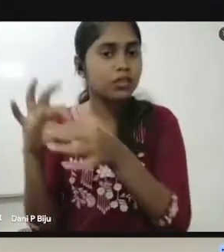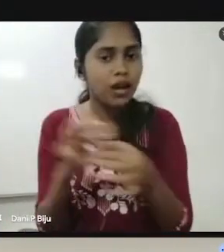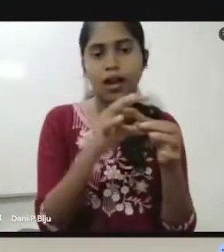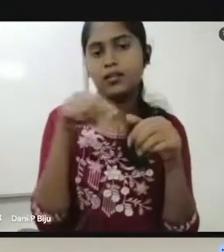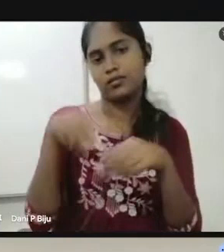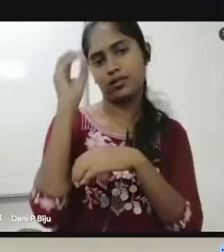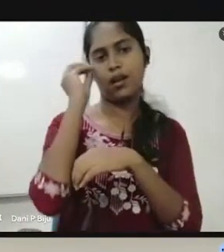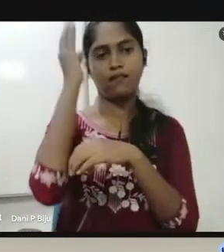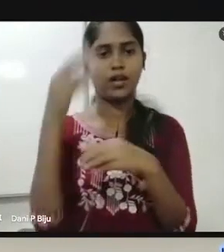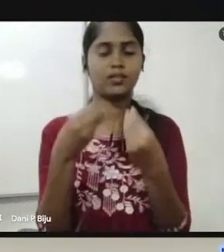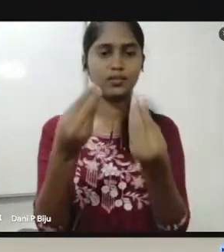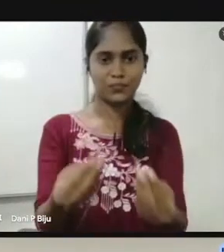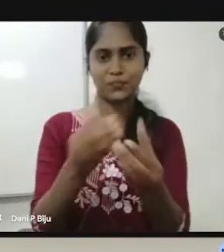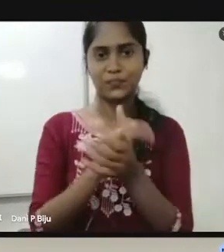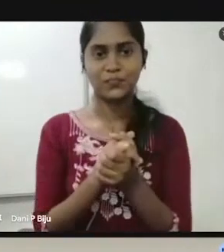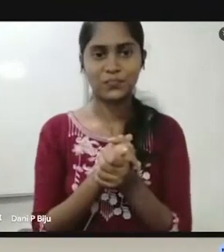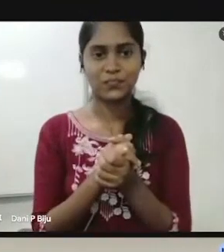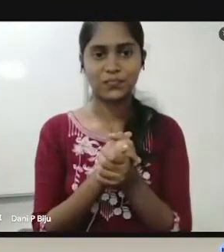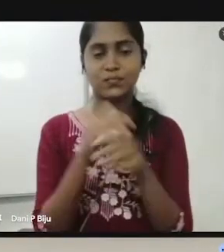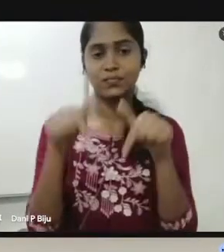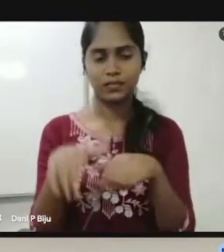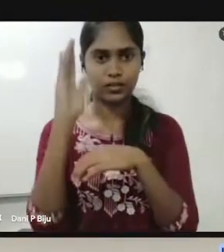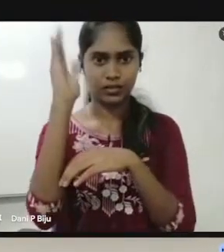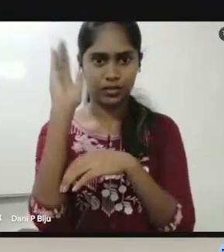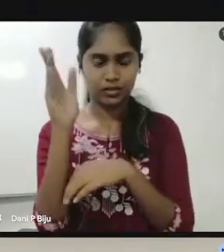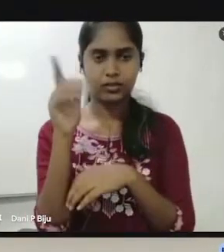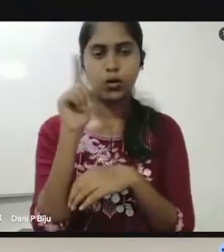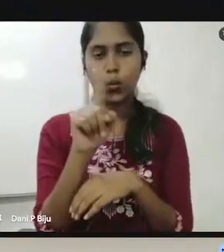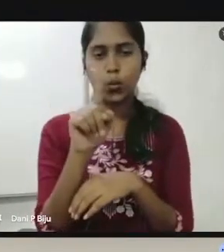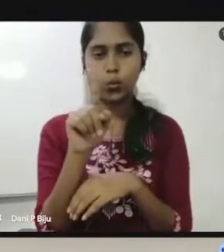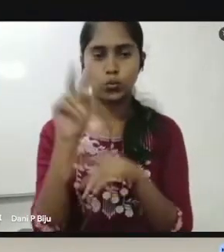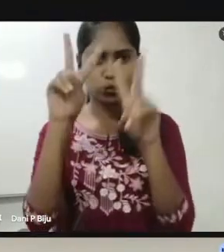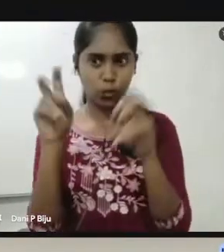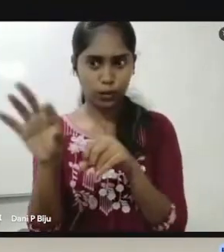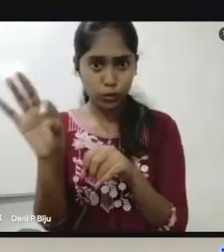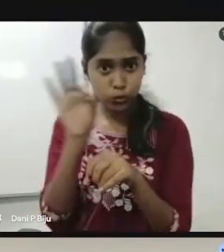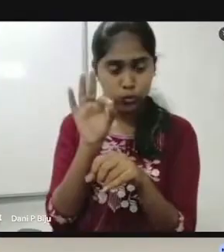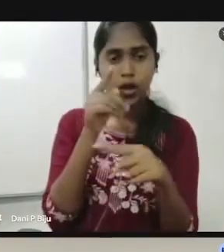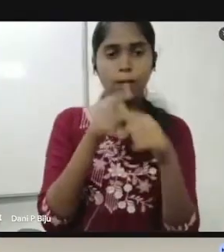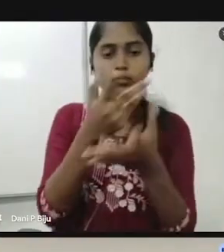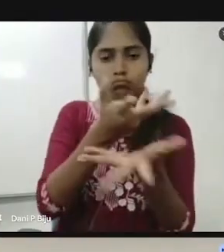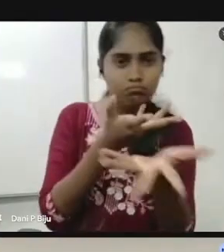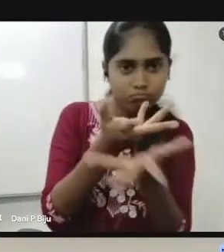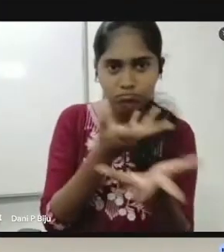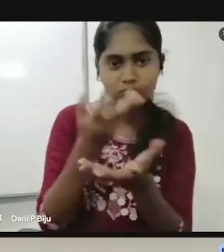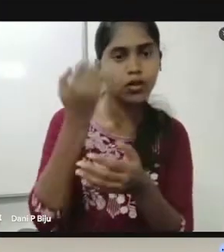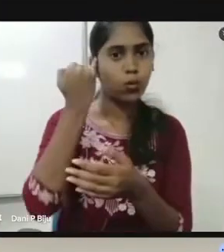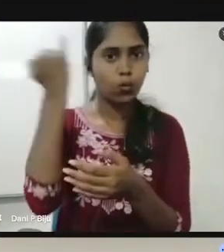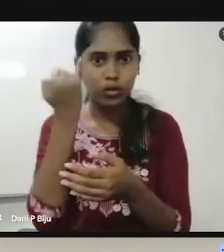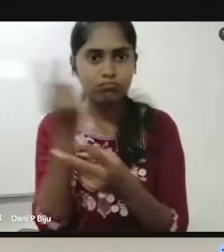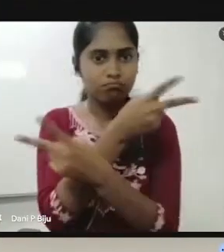നടത്തിവരുന്നത്. മണിക്കൂർ നീണ്ടു നിൽക്കുന്ന സെഷനിൽ തിരഞ്ഞെടുത്ത വിഷയത്തെക്കുറിച്ചുള്ള ക്ലാസും ചോദ്യോത്തര വേളയുമായിട്ടാണ് നിഡാസ്